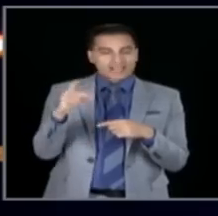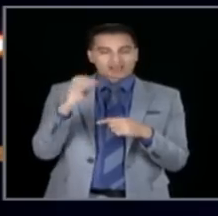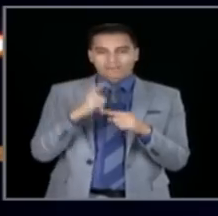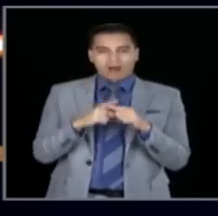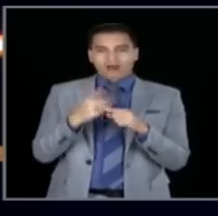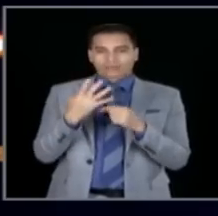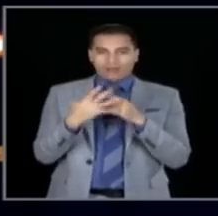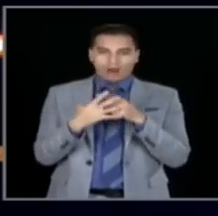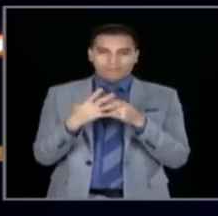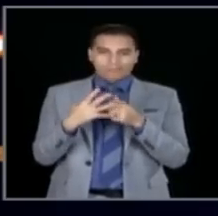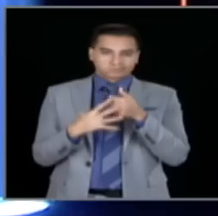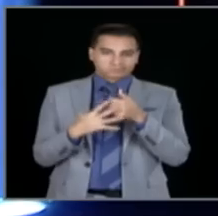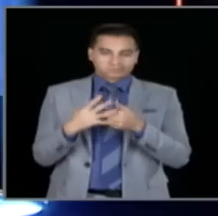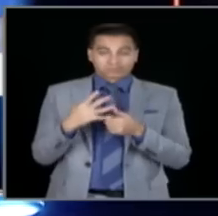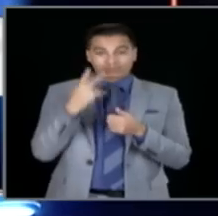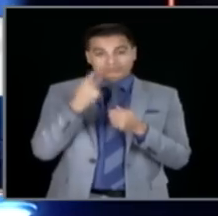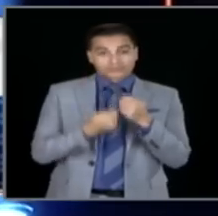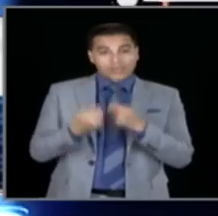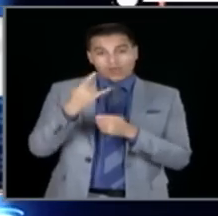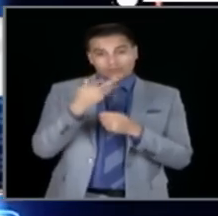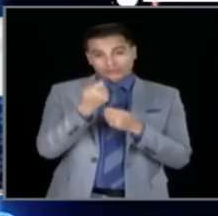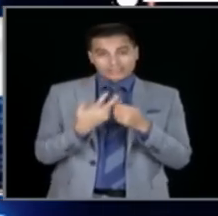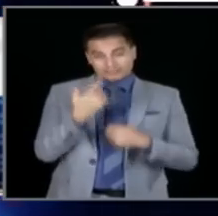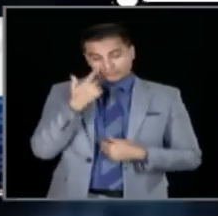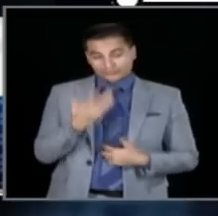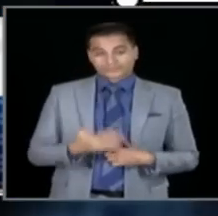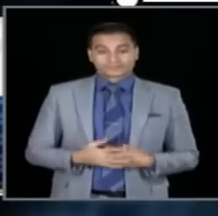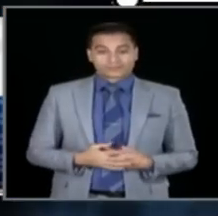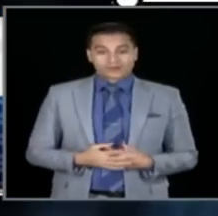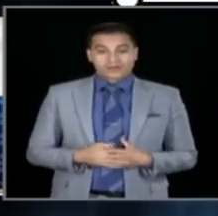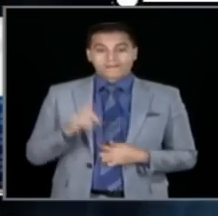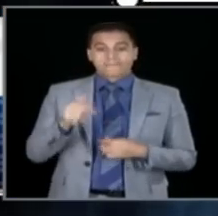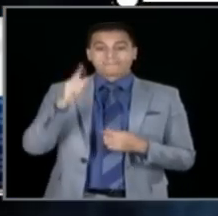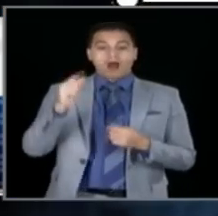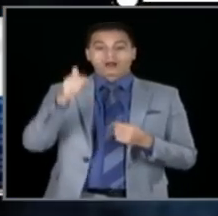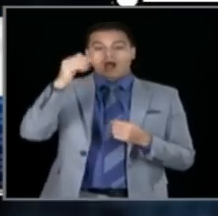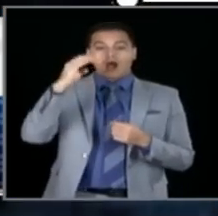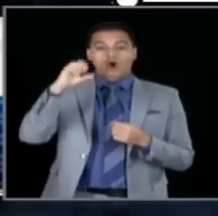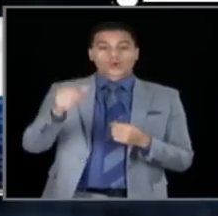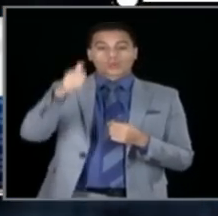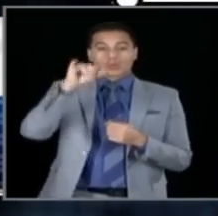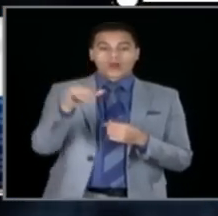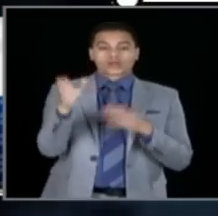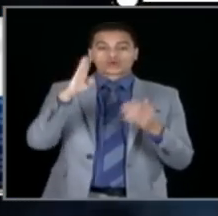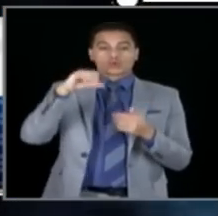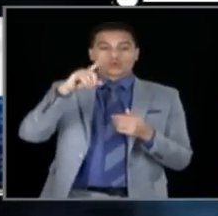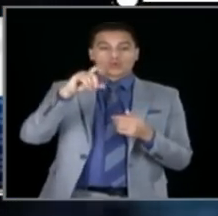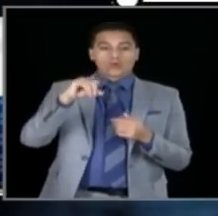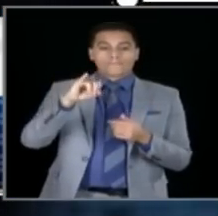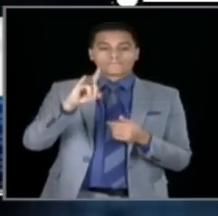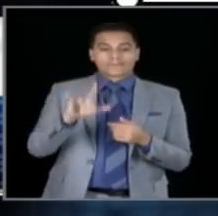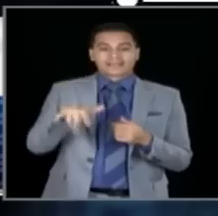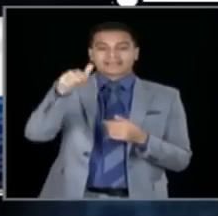أربع اختيارات بزائد 10 أو ناقص 5: باراغواي، كولومبيا،